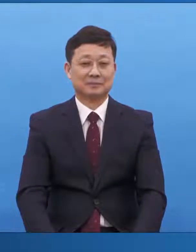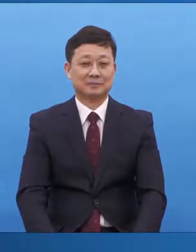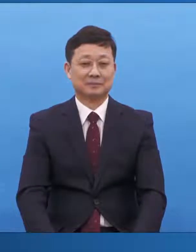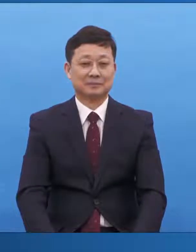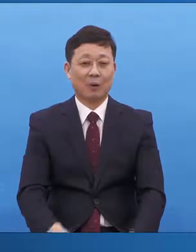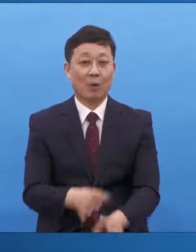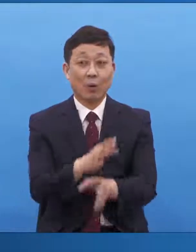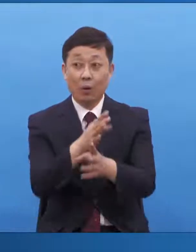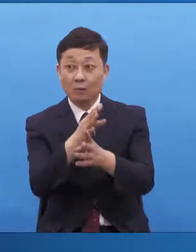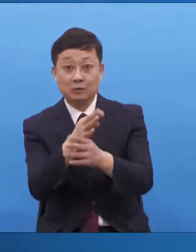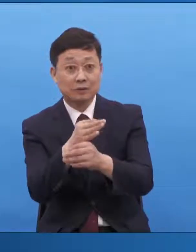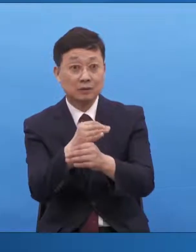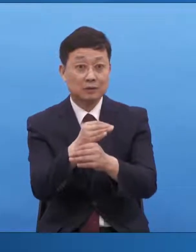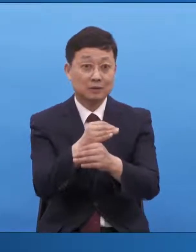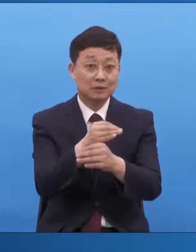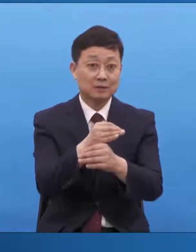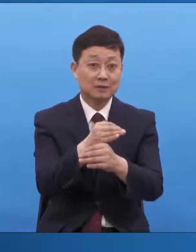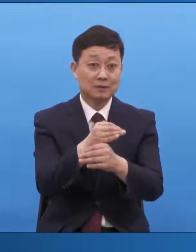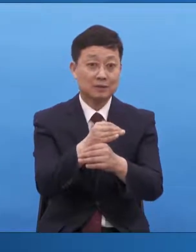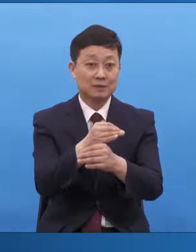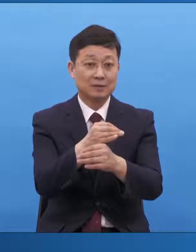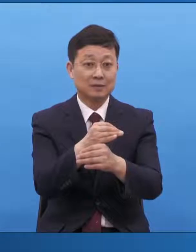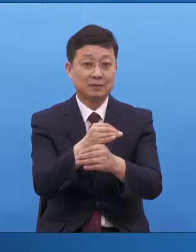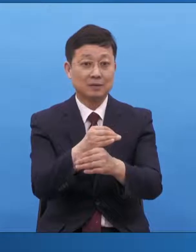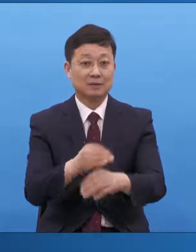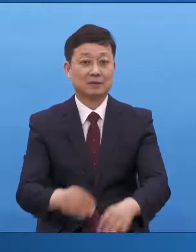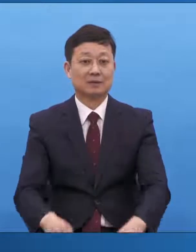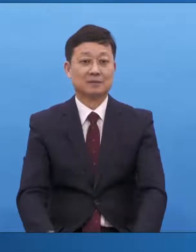언제인 줄 압니까? Do you know when this is?